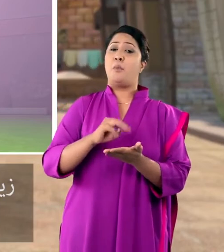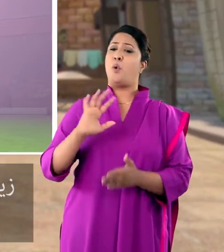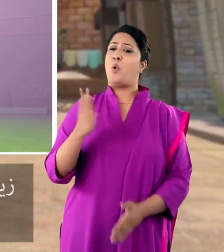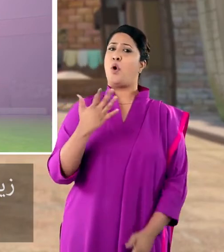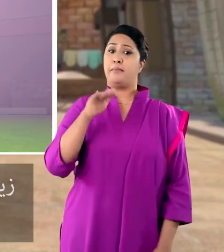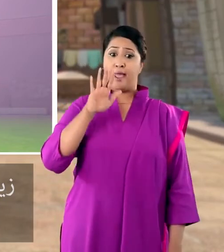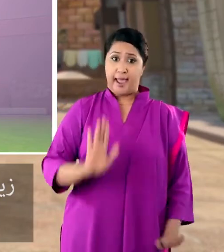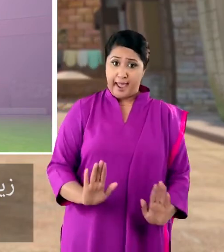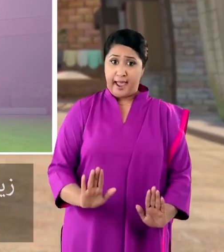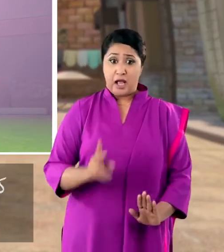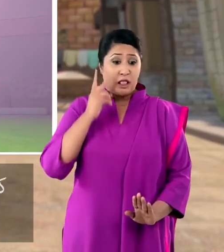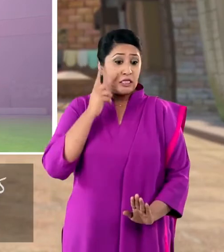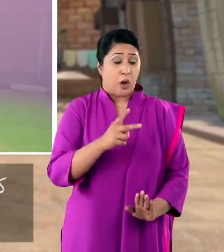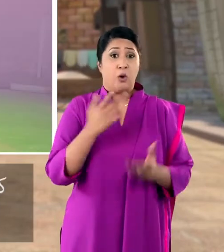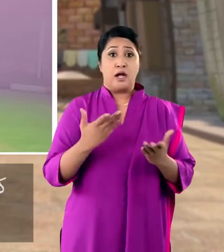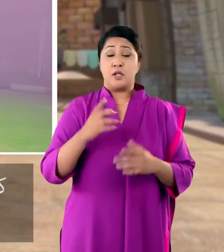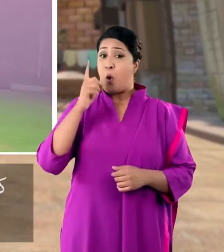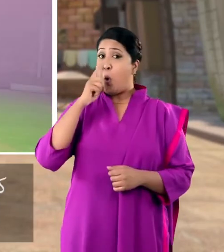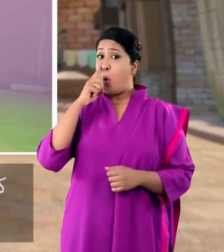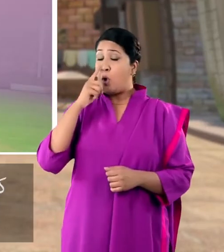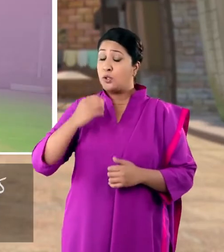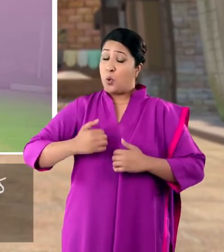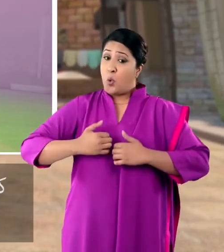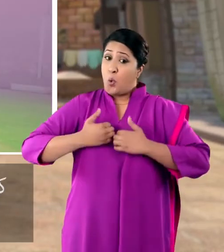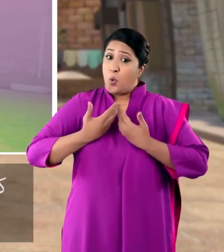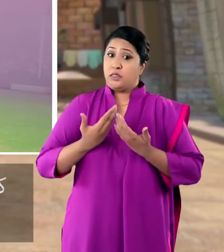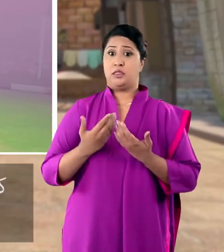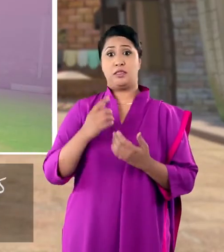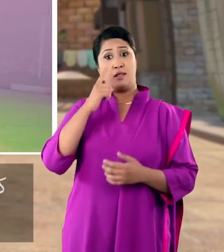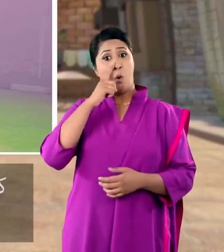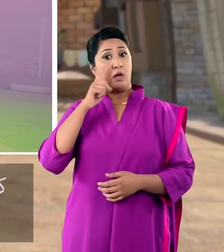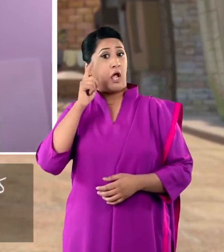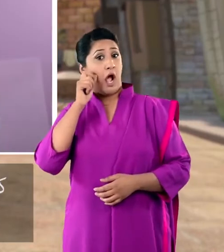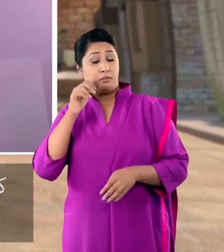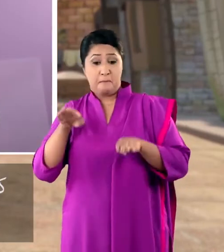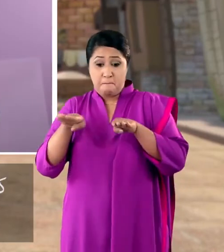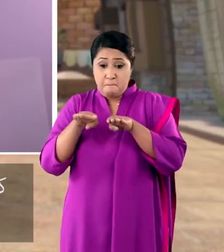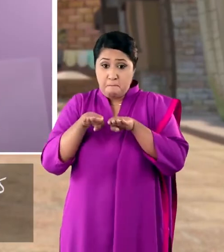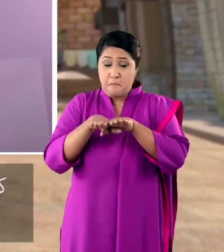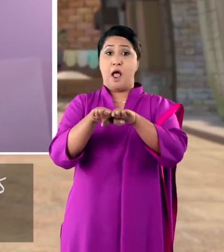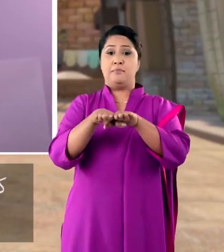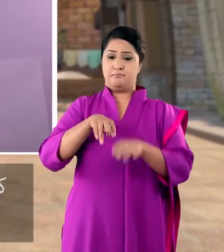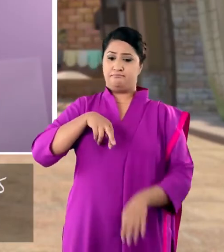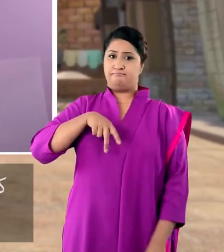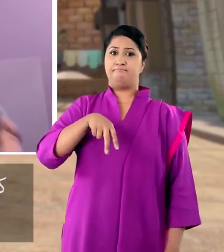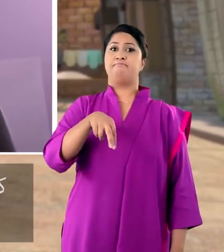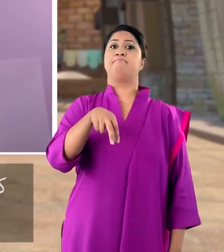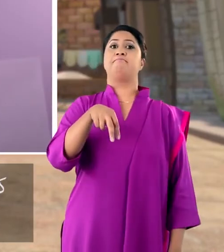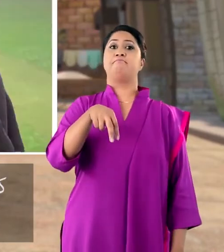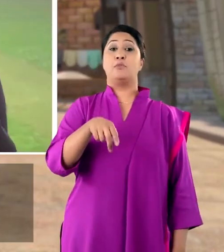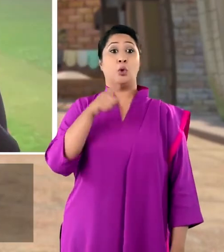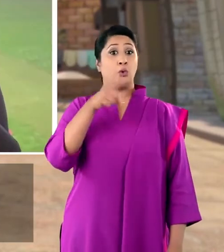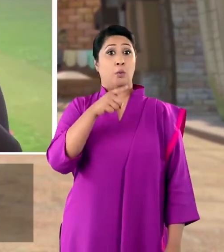अपने होने का हक अदा नहीं कर सकती जब तक उस कौम की खवातीन मर्दों के शाना बशाना ना